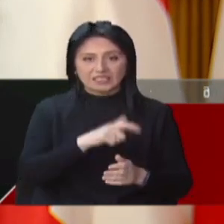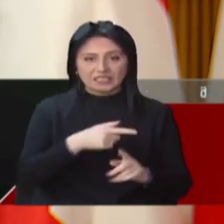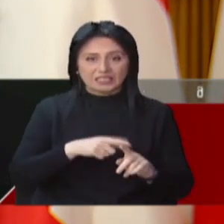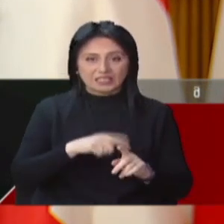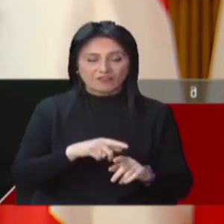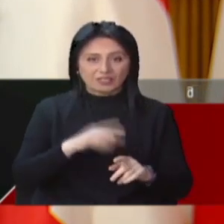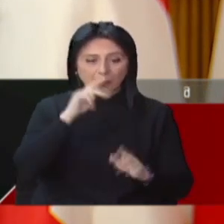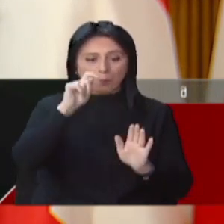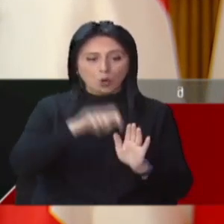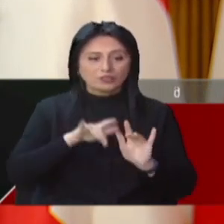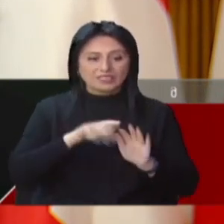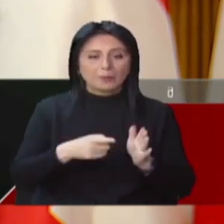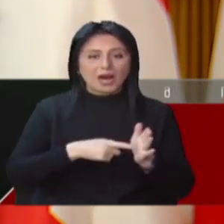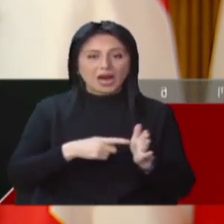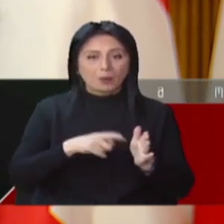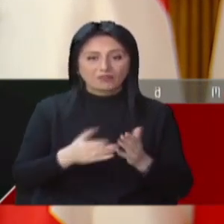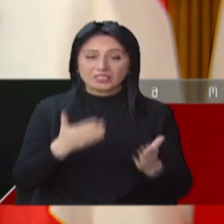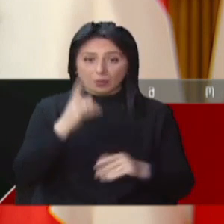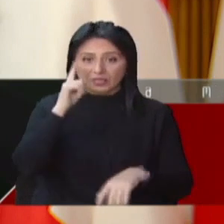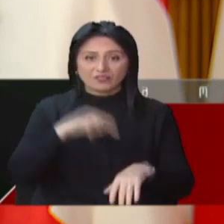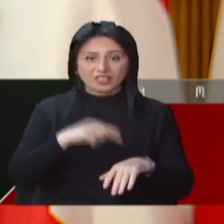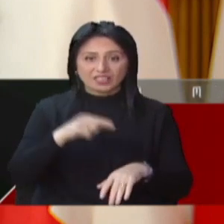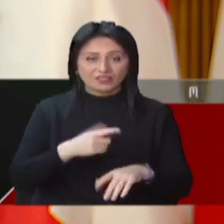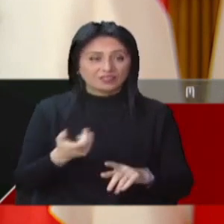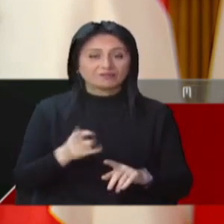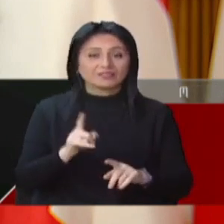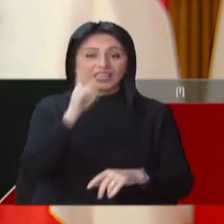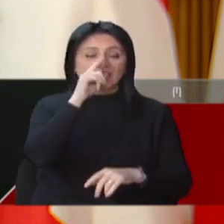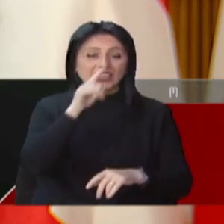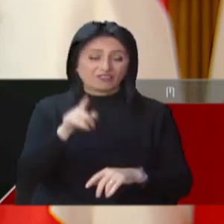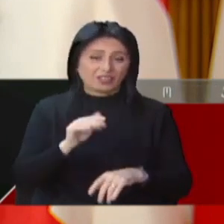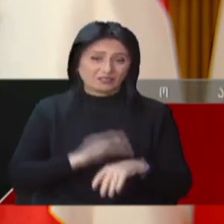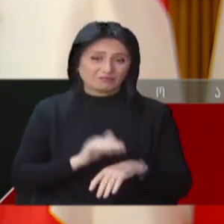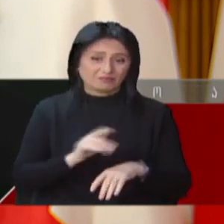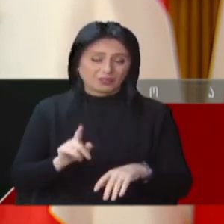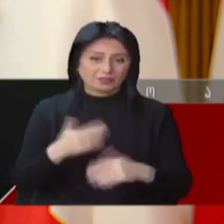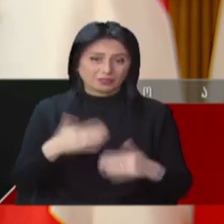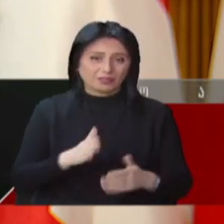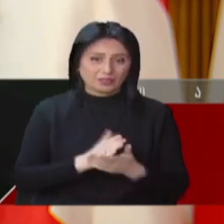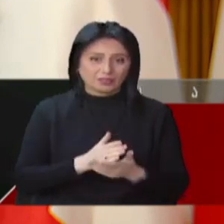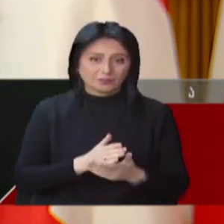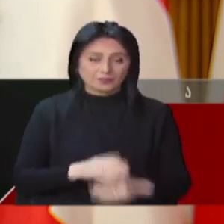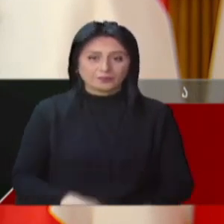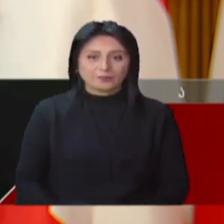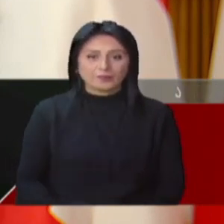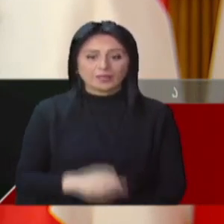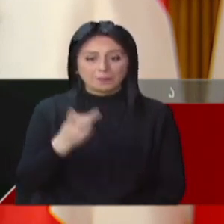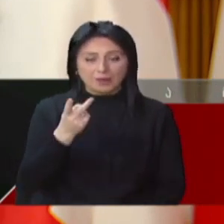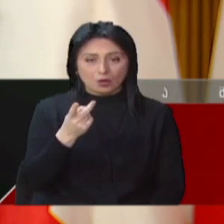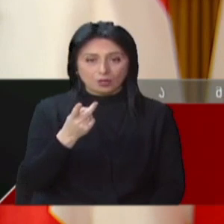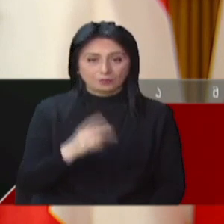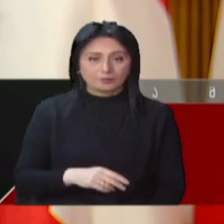motsavlis sakmis gamodziebashi. Albat khvdebit cinizmis da tqvilis gamartlebis mtsdelobis kharisks.